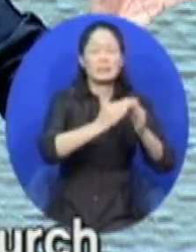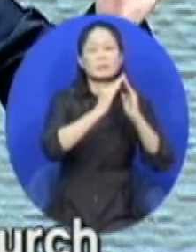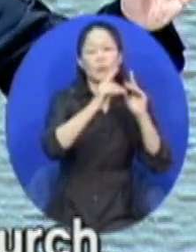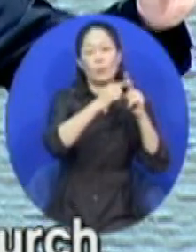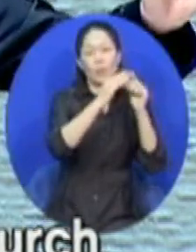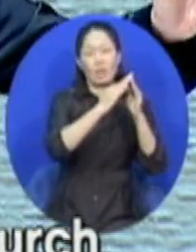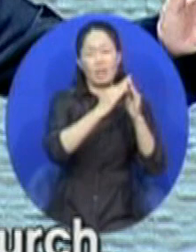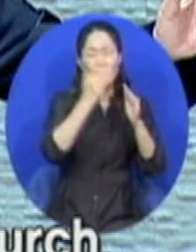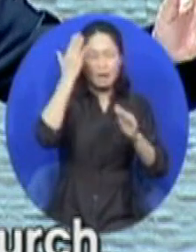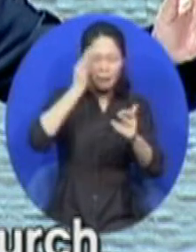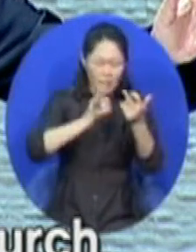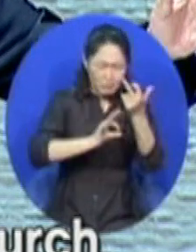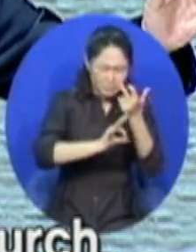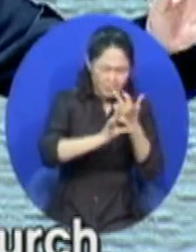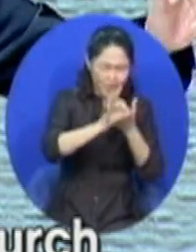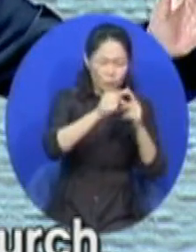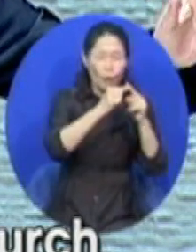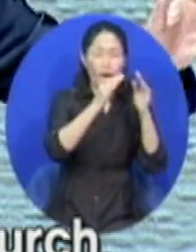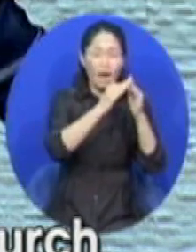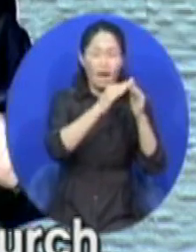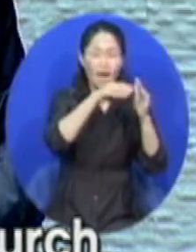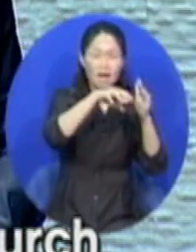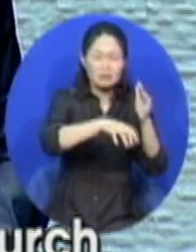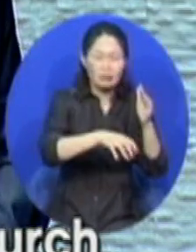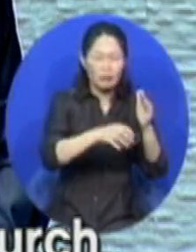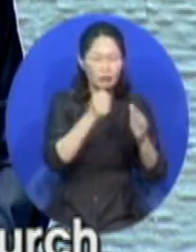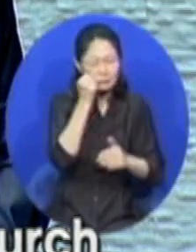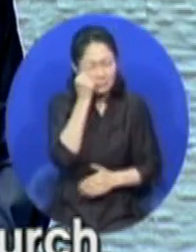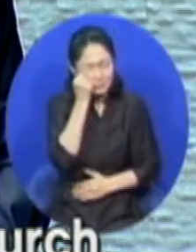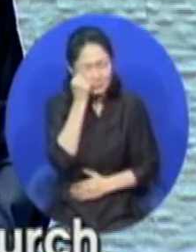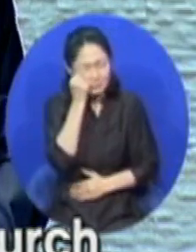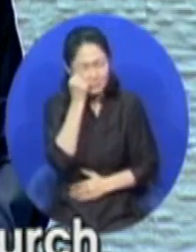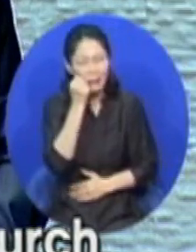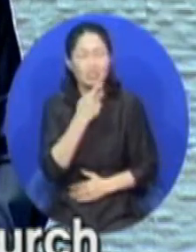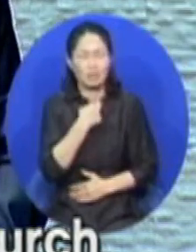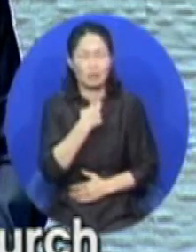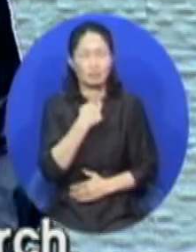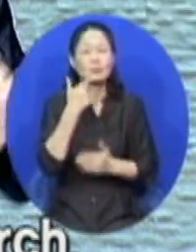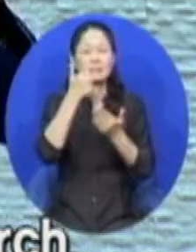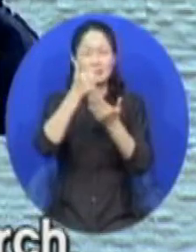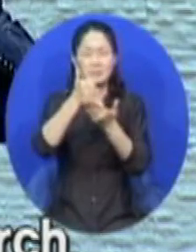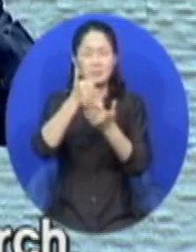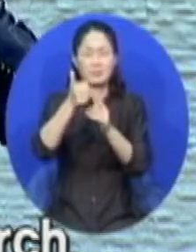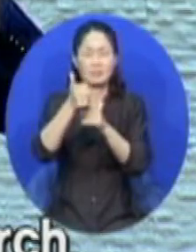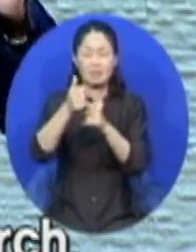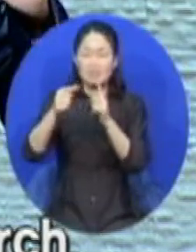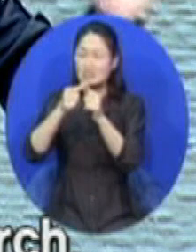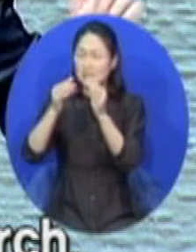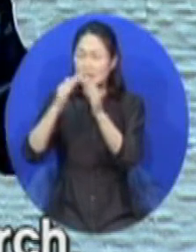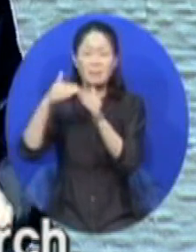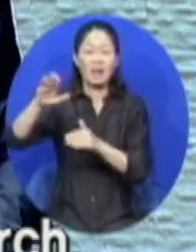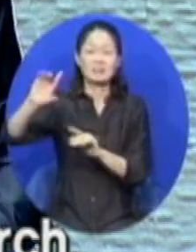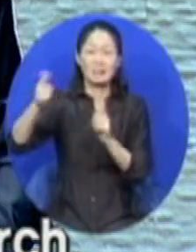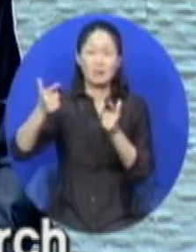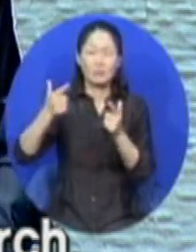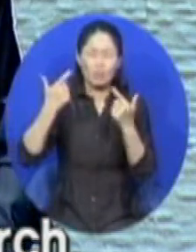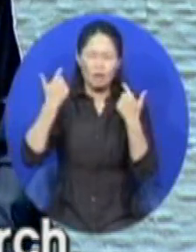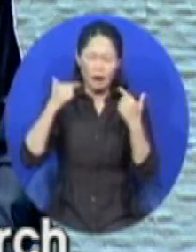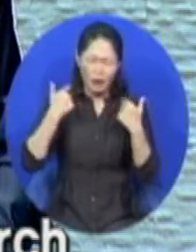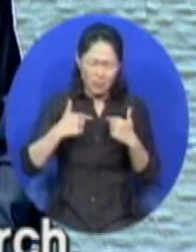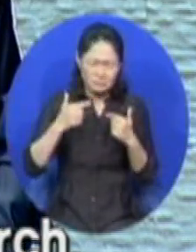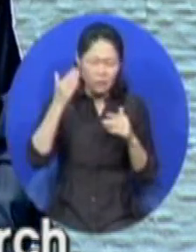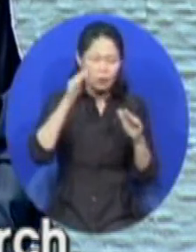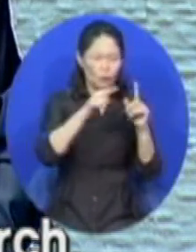방 3 교회에서 차 잤던 분이 그 분이에요 재채기 가는 동안 집에 들어가지 않고 매일 교회에서 차려